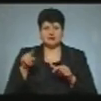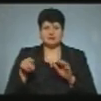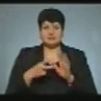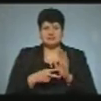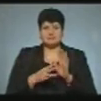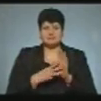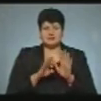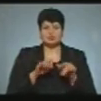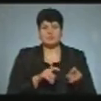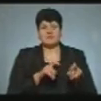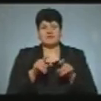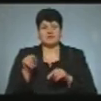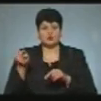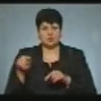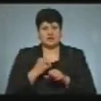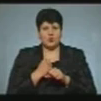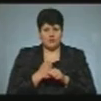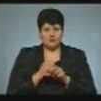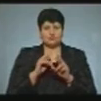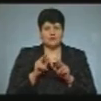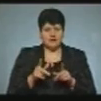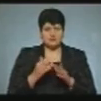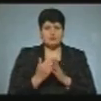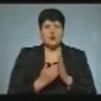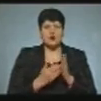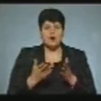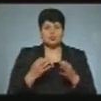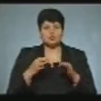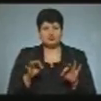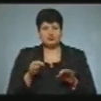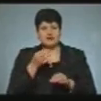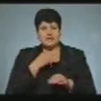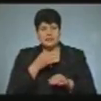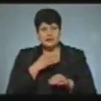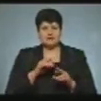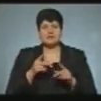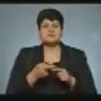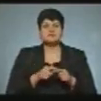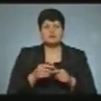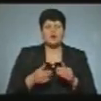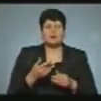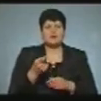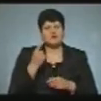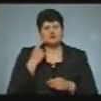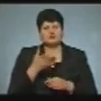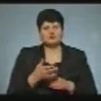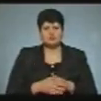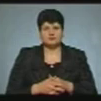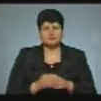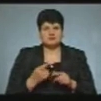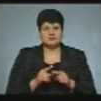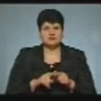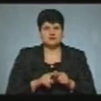78, будуть переведені туди на роботу. Як з програмою «Доступні ліки» і як з таким кроком, на вашу думку? Чи